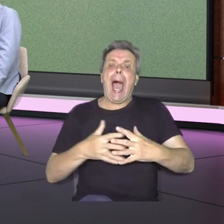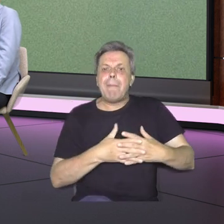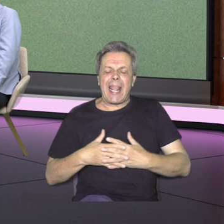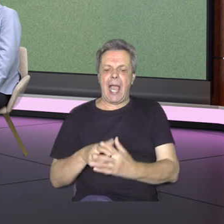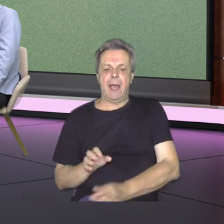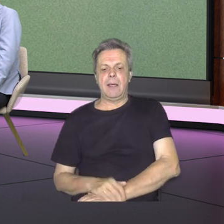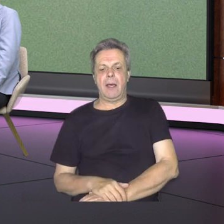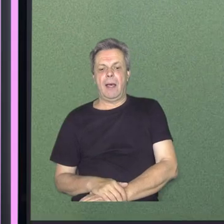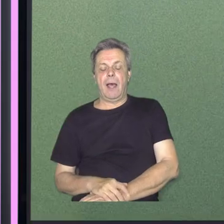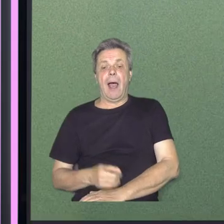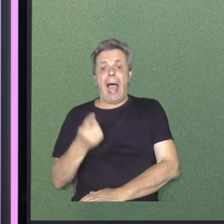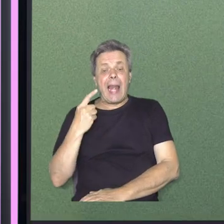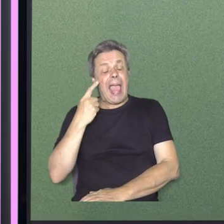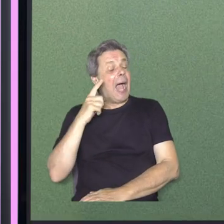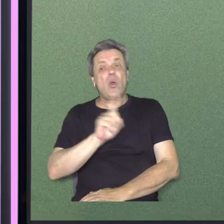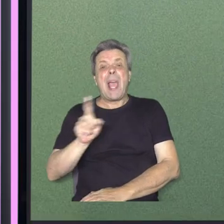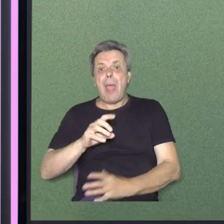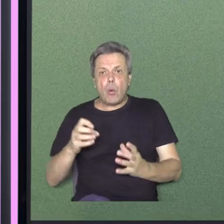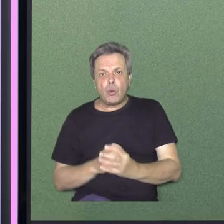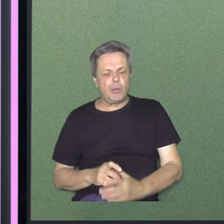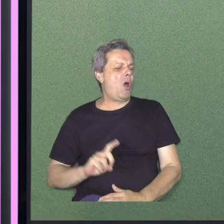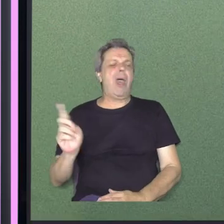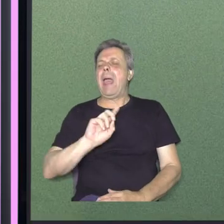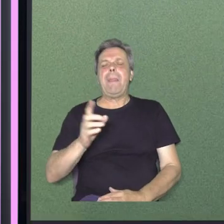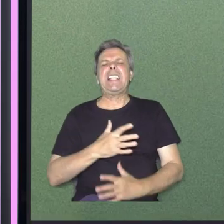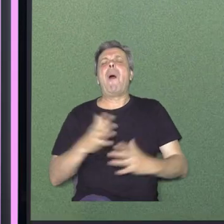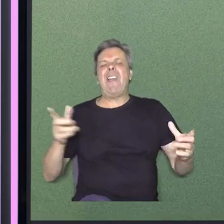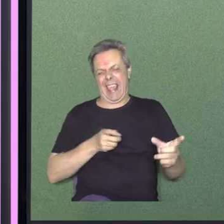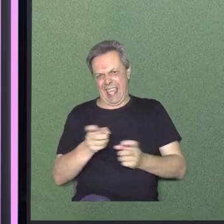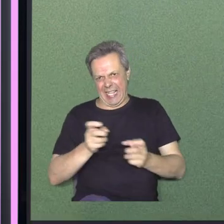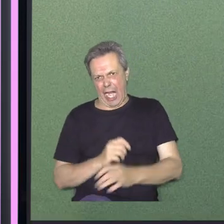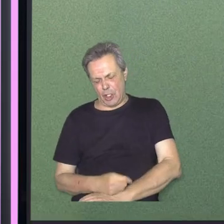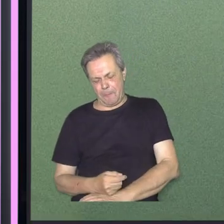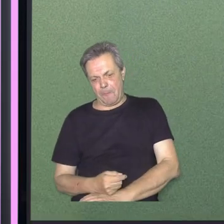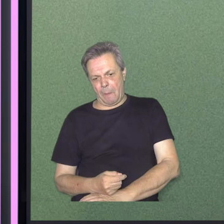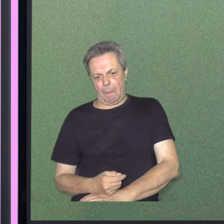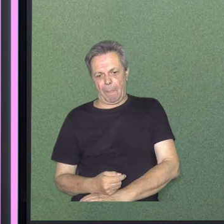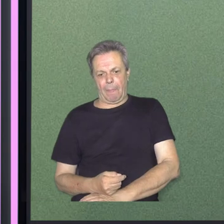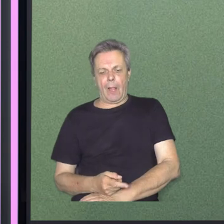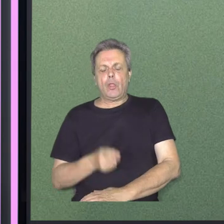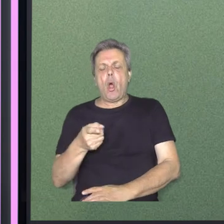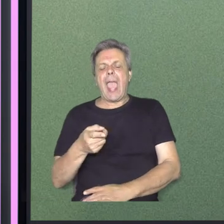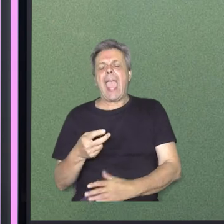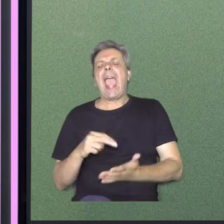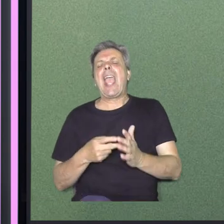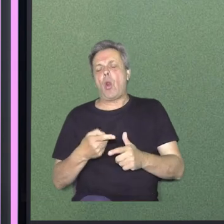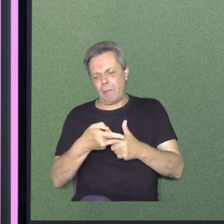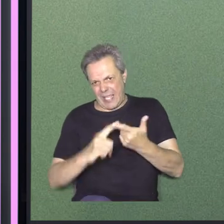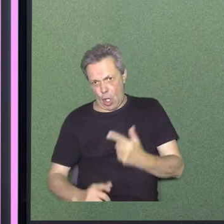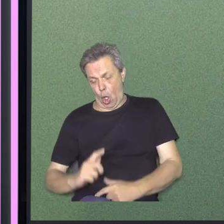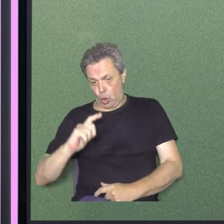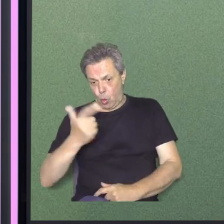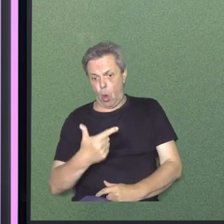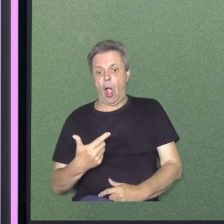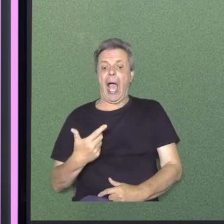Ameriku. Dakle, ali ako se ne udruži, nije veliki igrač. Drugo, dakle, to je ekonomski dio.